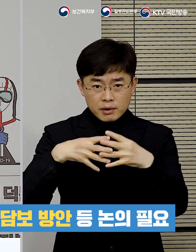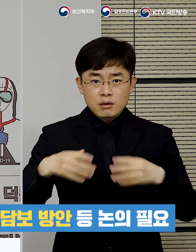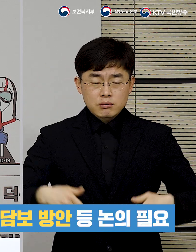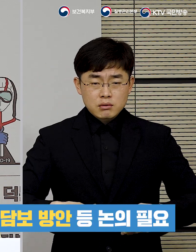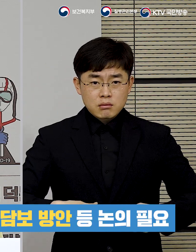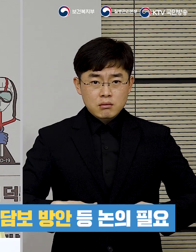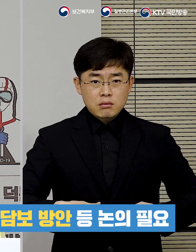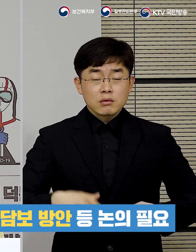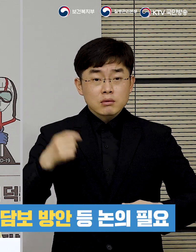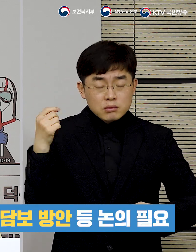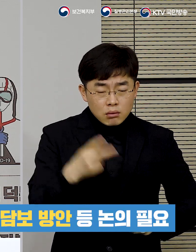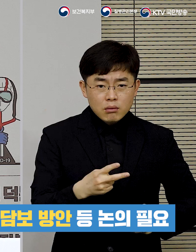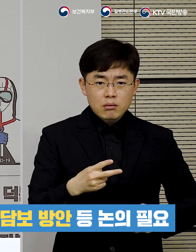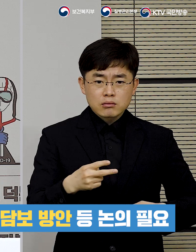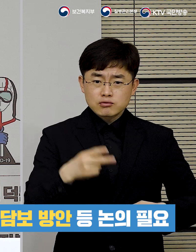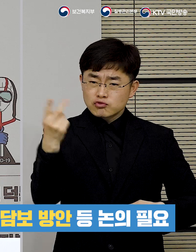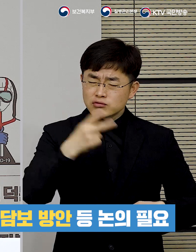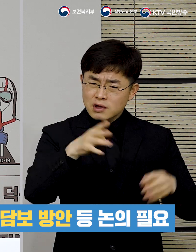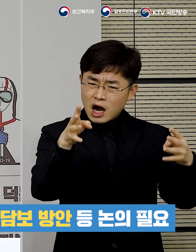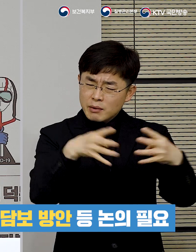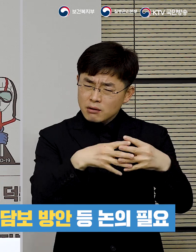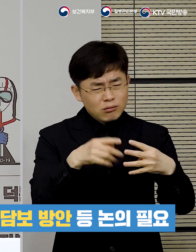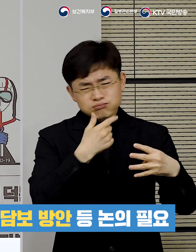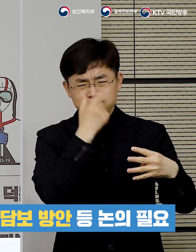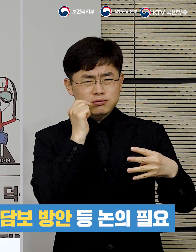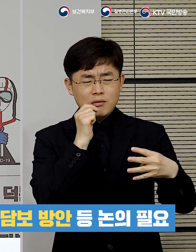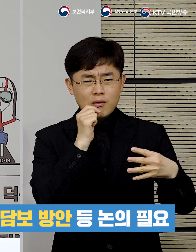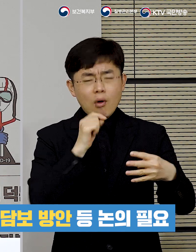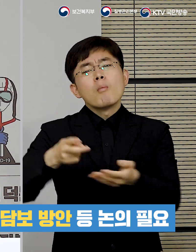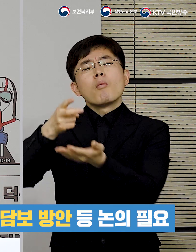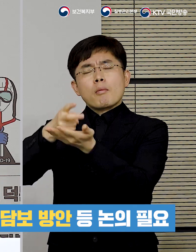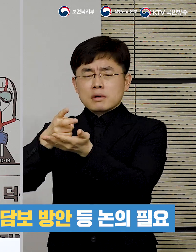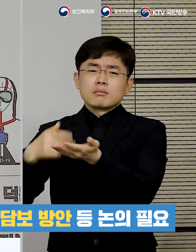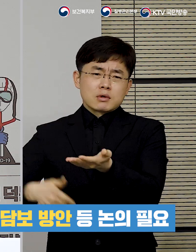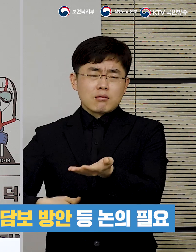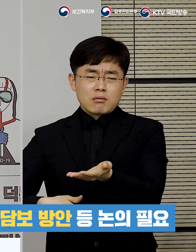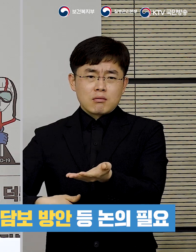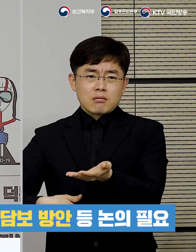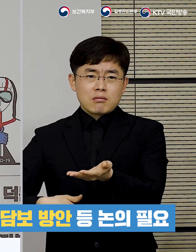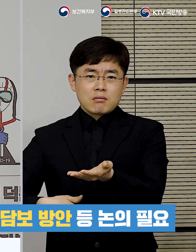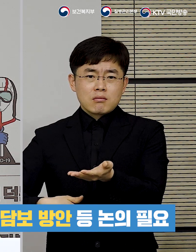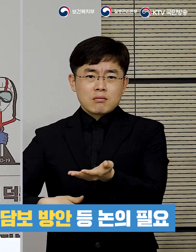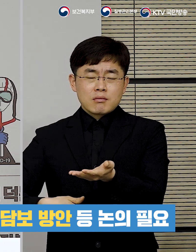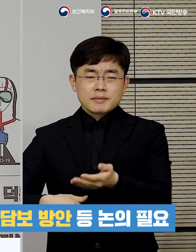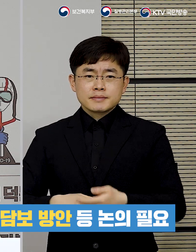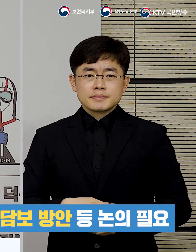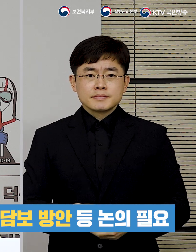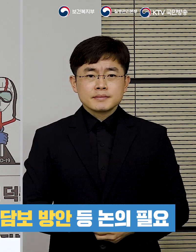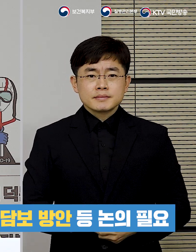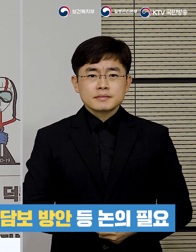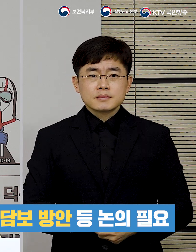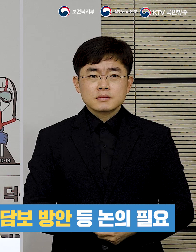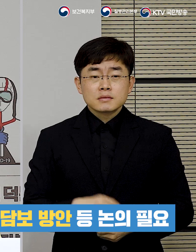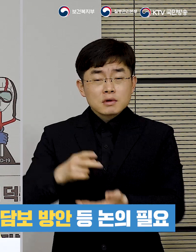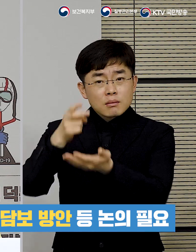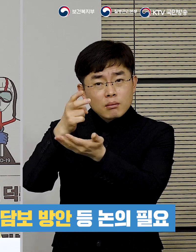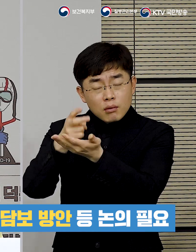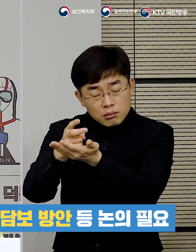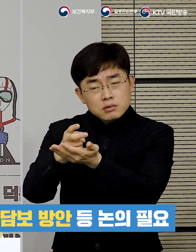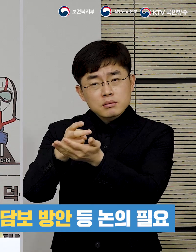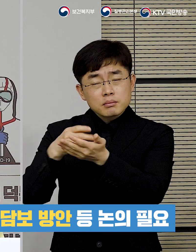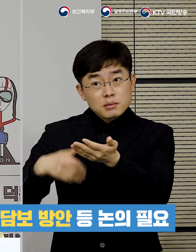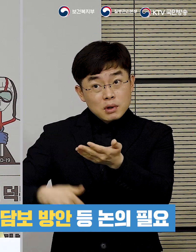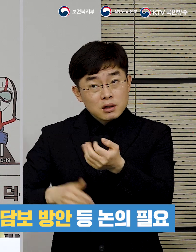근로자들에게만 기대할 수 없는 이런 사회 구조적인 좀 이러한 제도적 장치가 뒷받침돼야 되는 부분들에